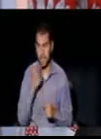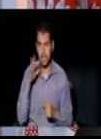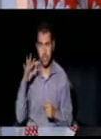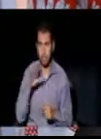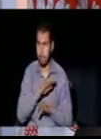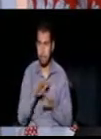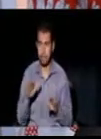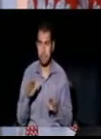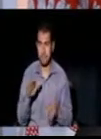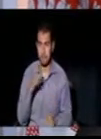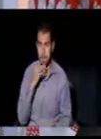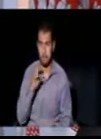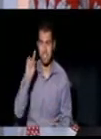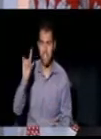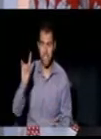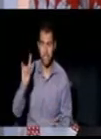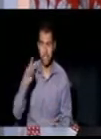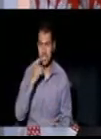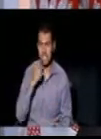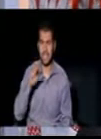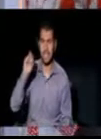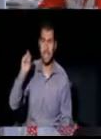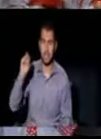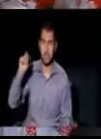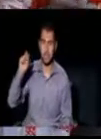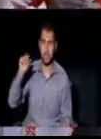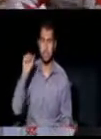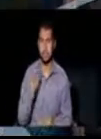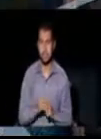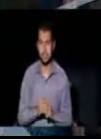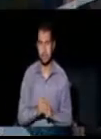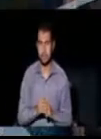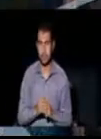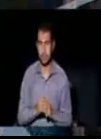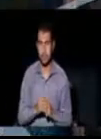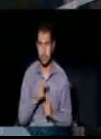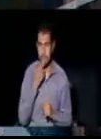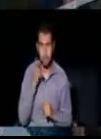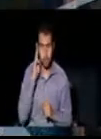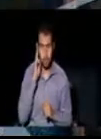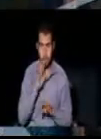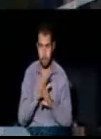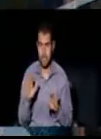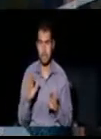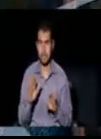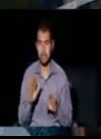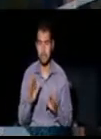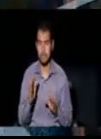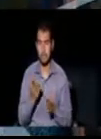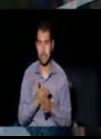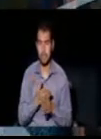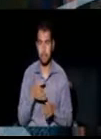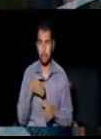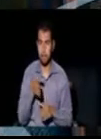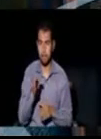سن 10 سنوات لغاية 35 سنة في مصر وفي كل المحافظات للصم. هننزل نأهل